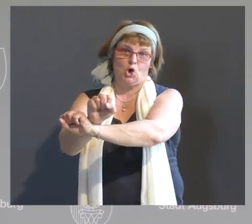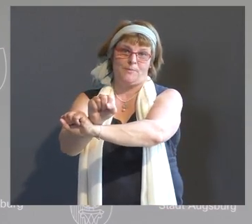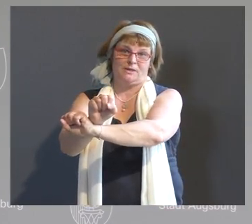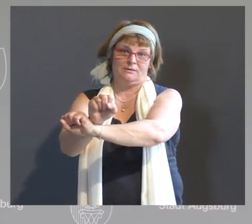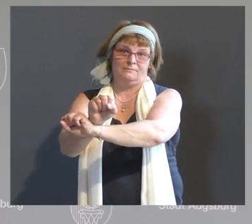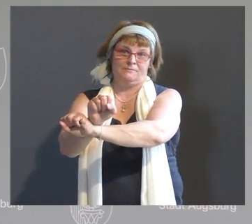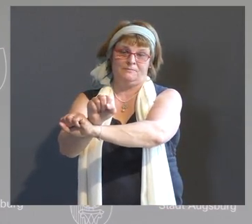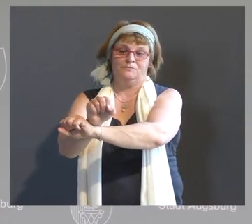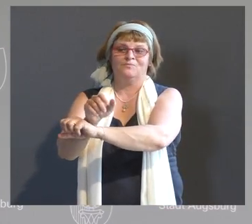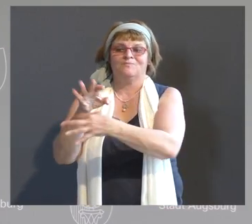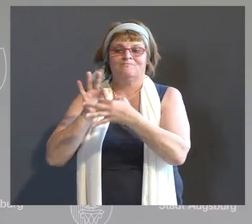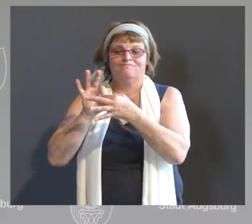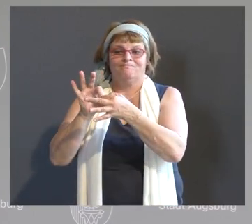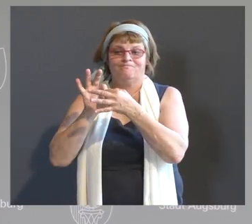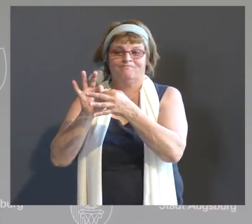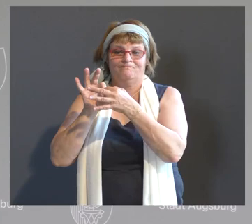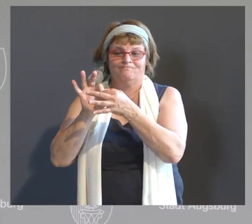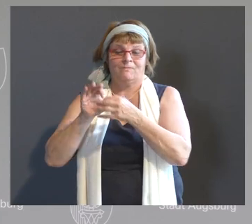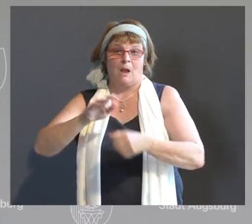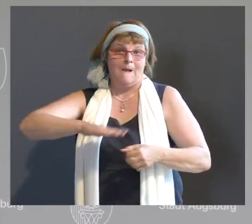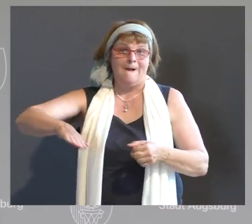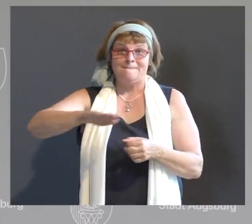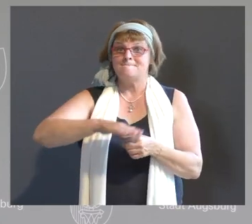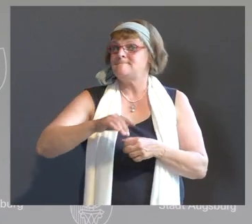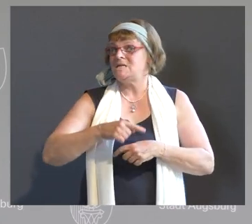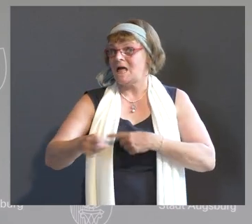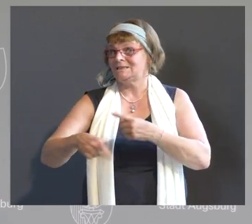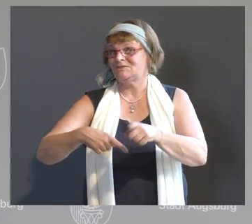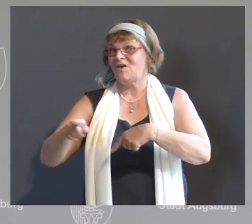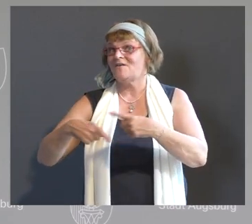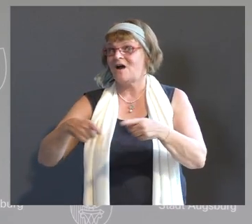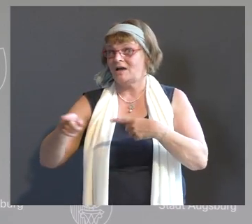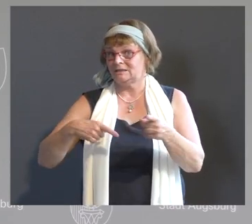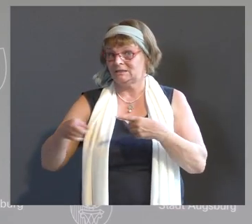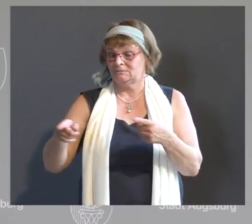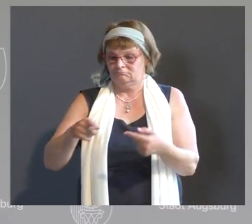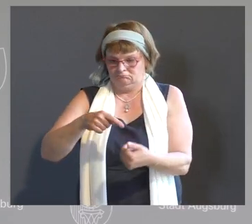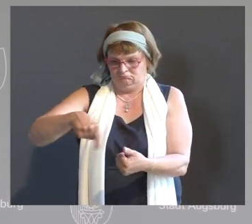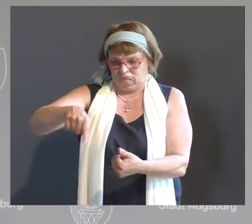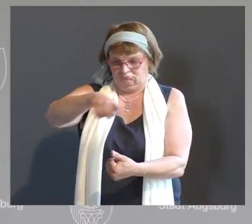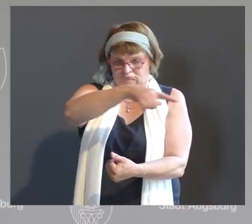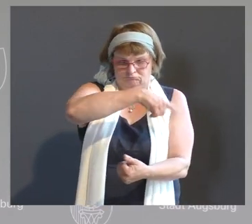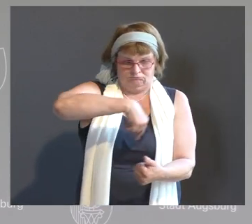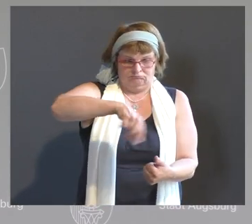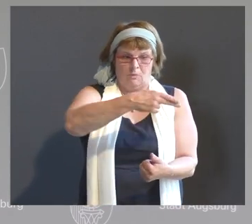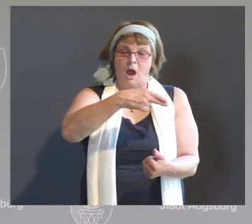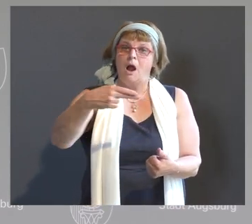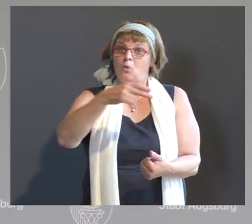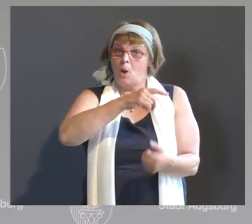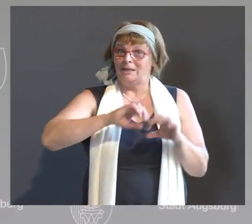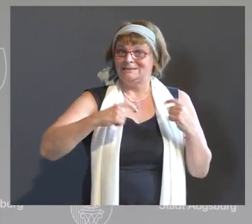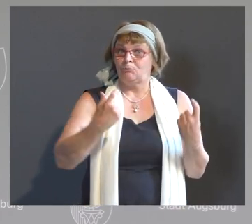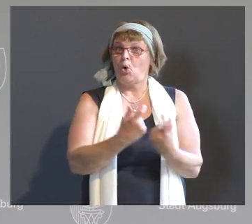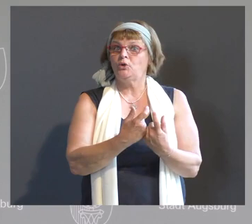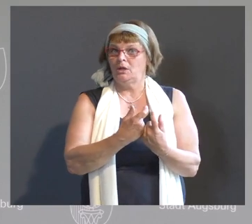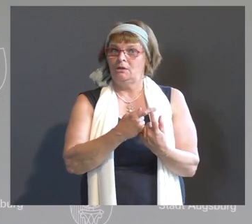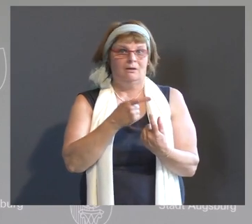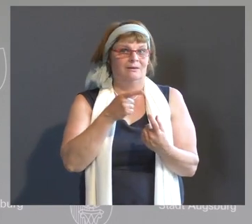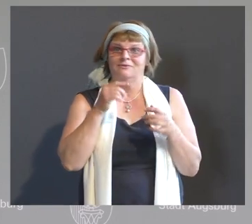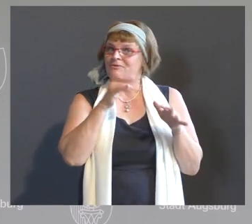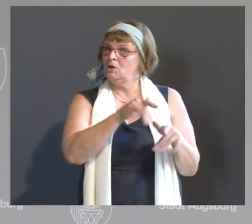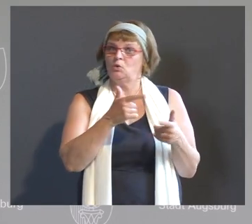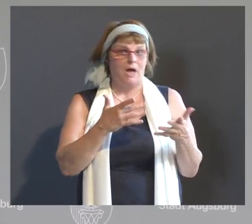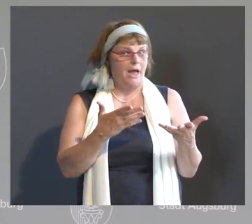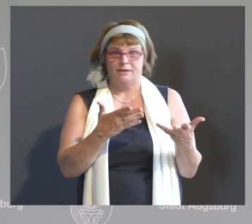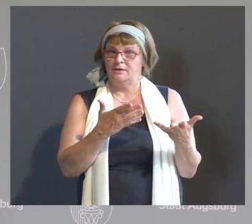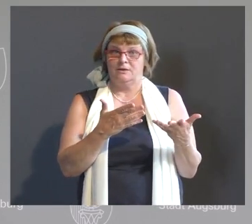Platzverweises, den man durchgeführt hat, in der Feststellung, dass die auf den engeren Bereich des Herkulesbrunnen letztlich keine Wirkung erzeugt,